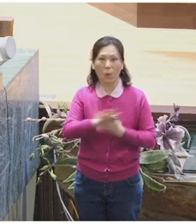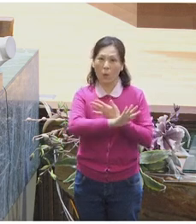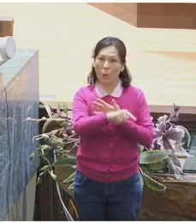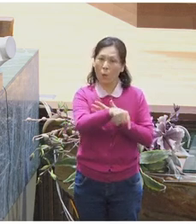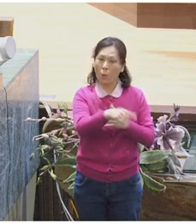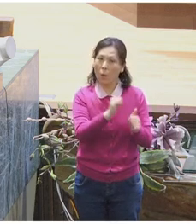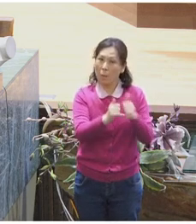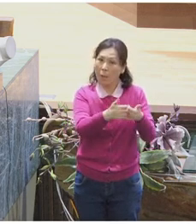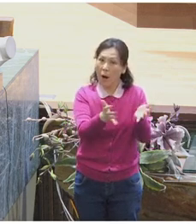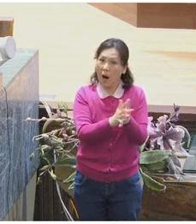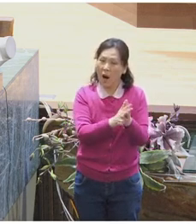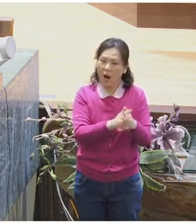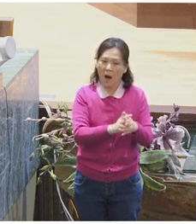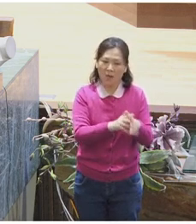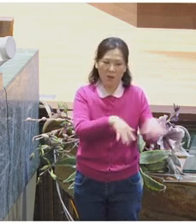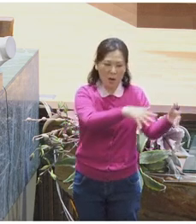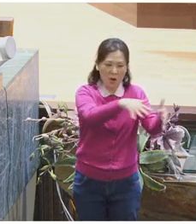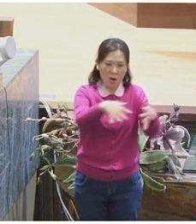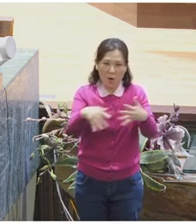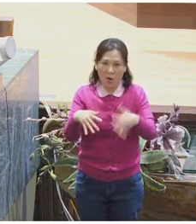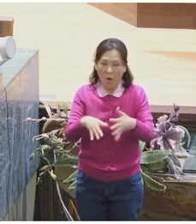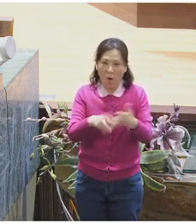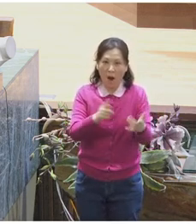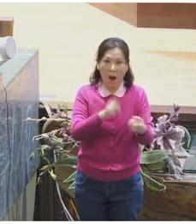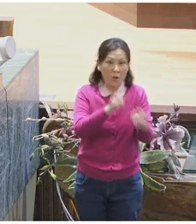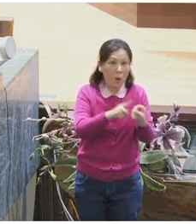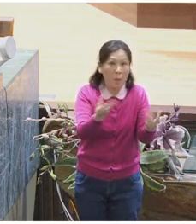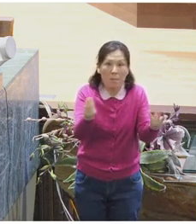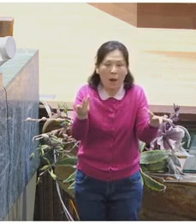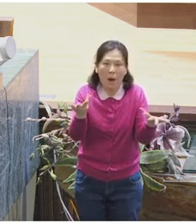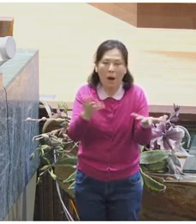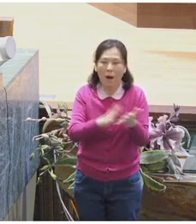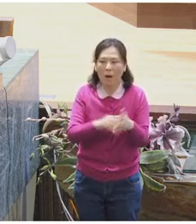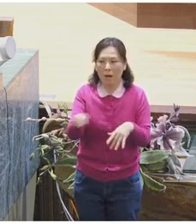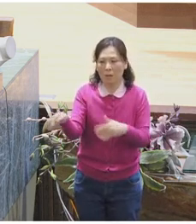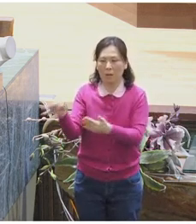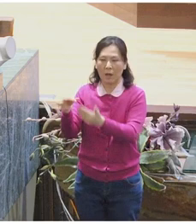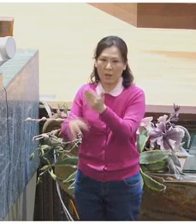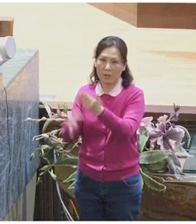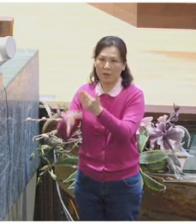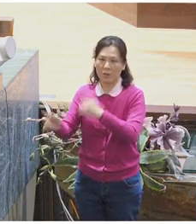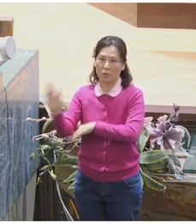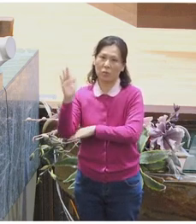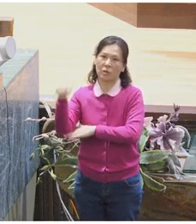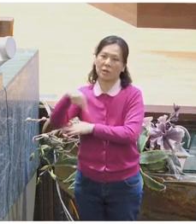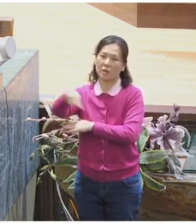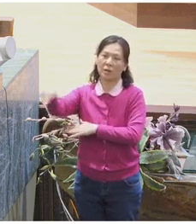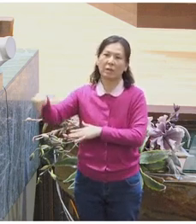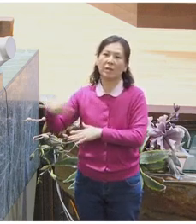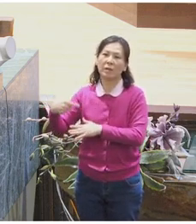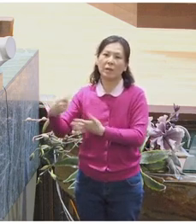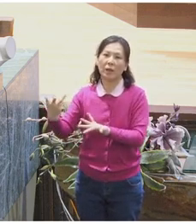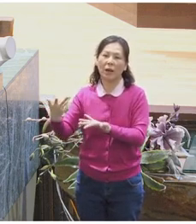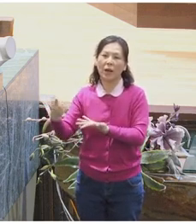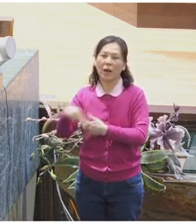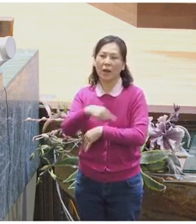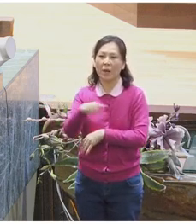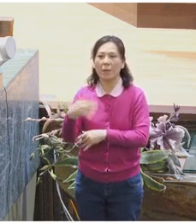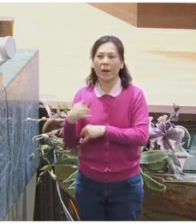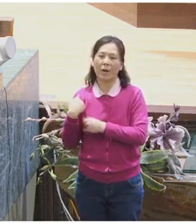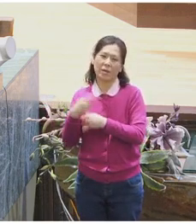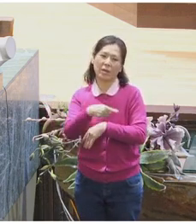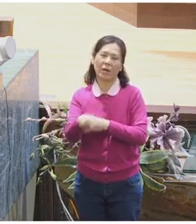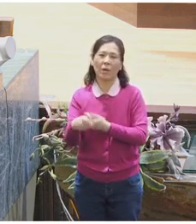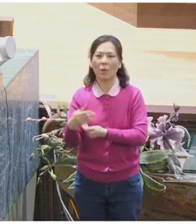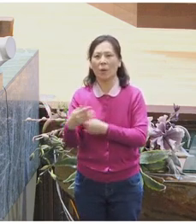力量没有组织、没有正当性或怎么样的话，当然所谓制度化的当责、所谓给出交代，当然一定给得出交代